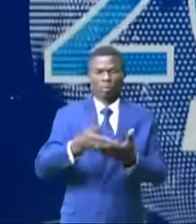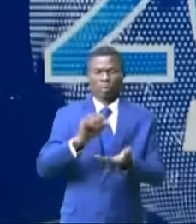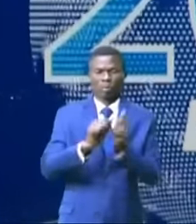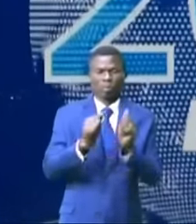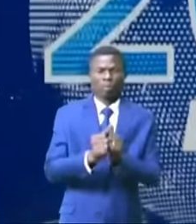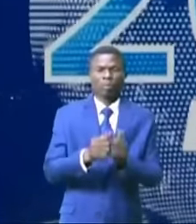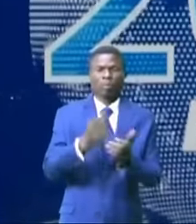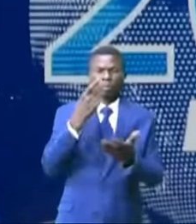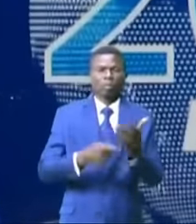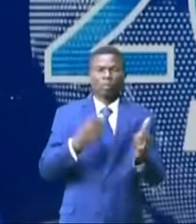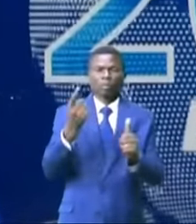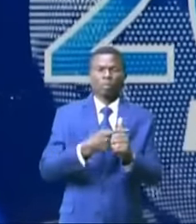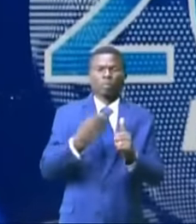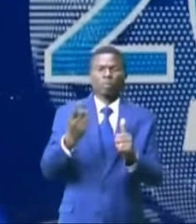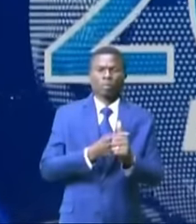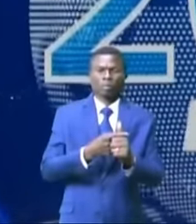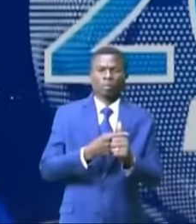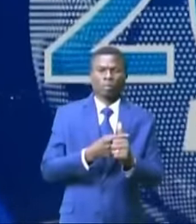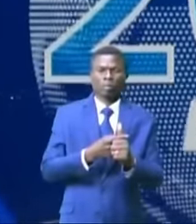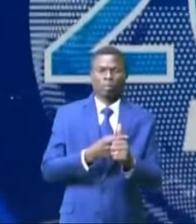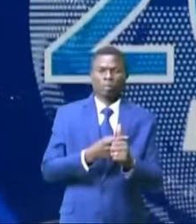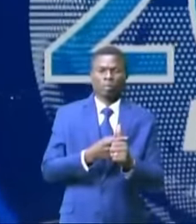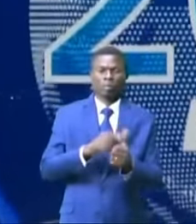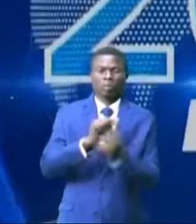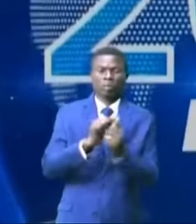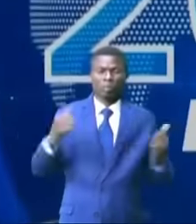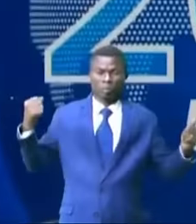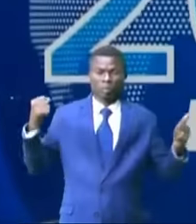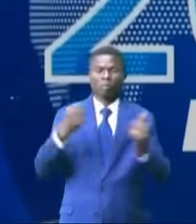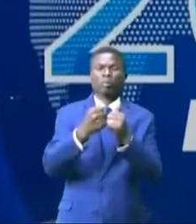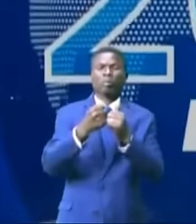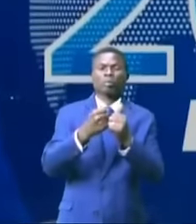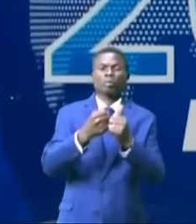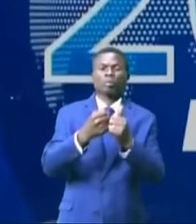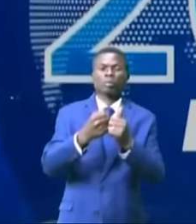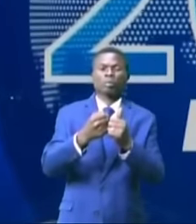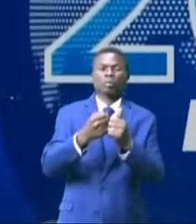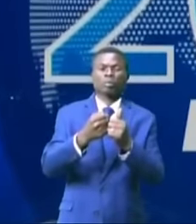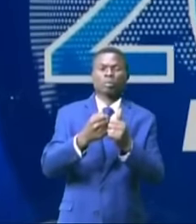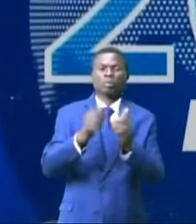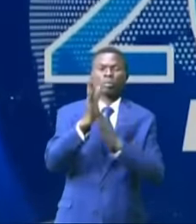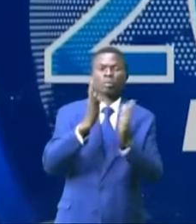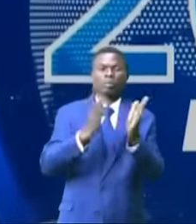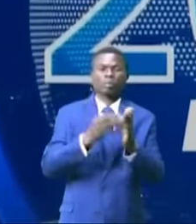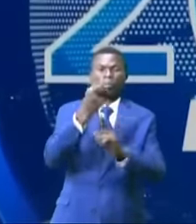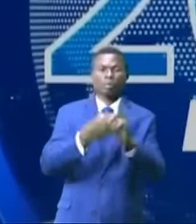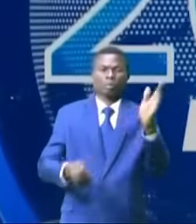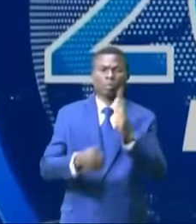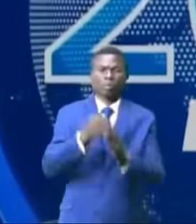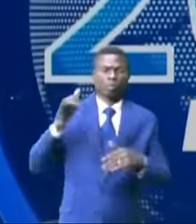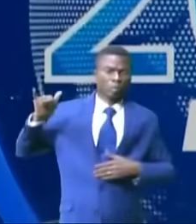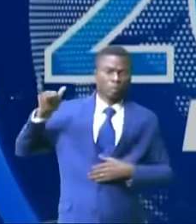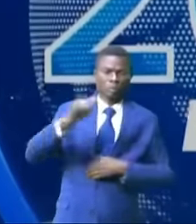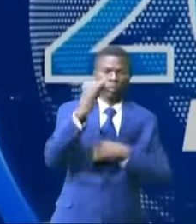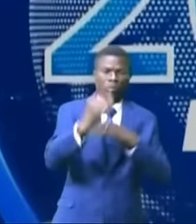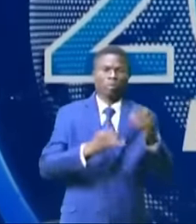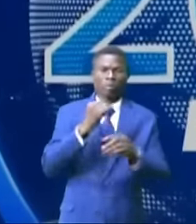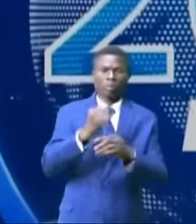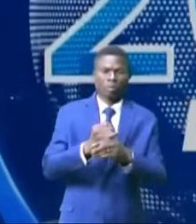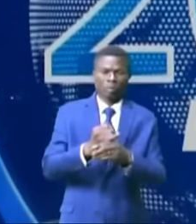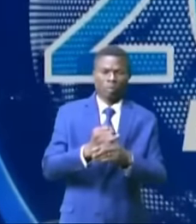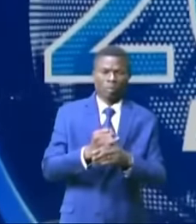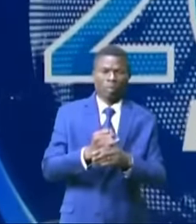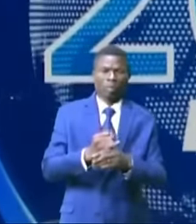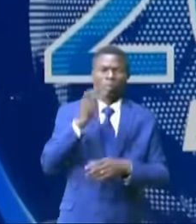qui suit. 1. Sur l'incident survenu le dimanche 19 novembre 2023 à l'aéroport international de